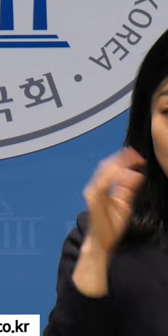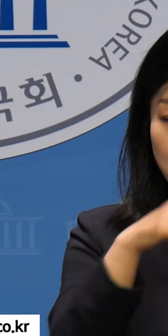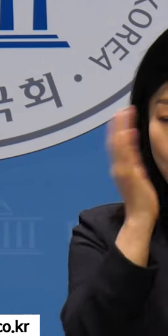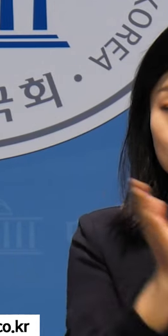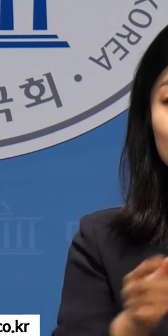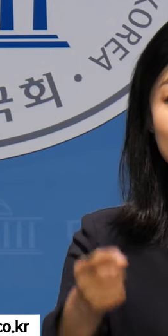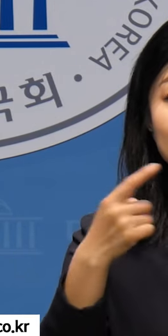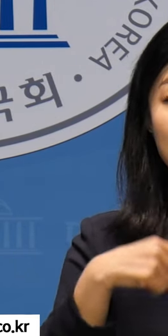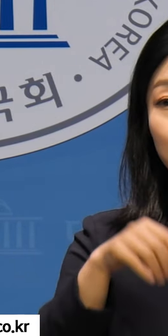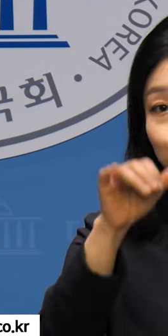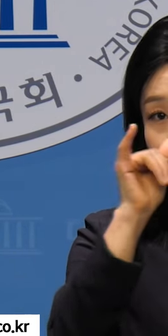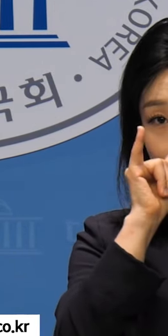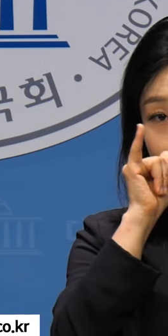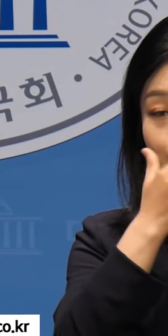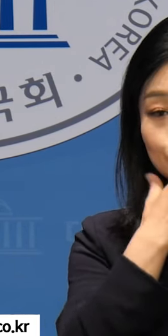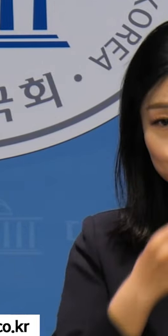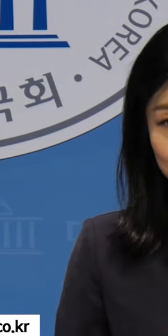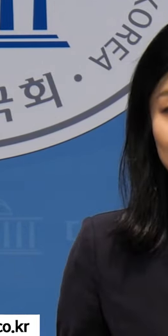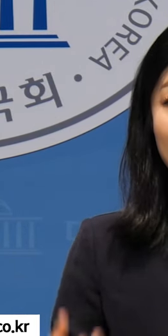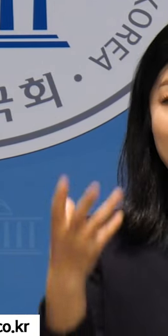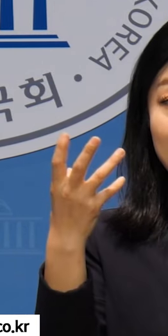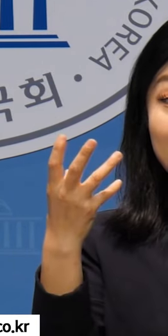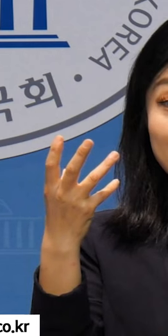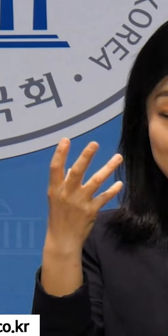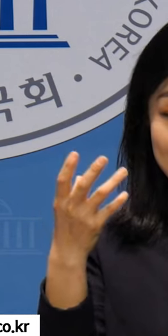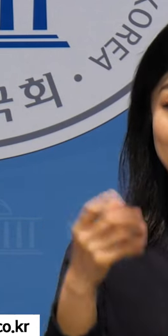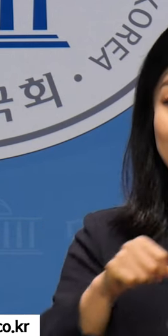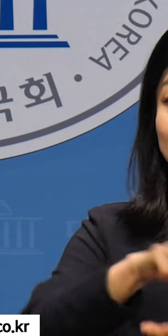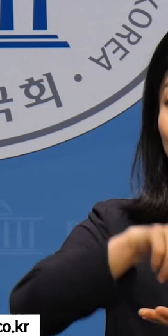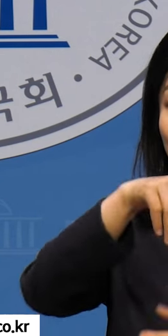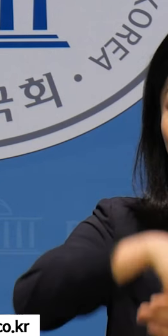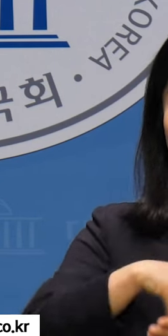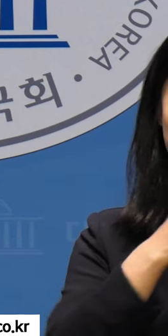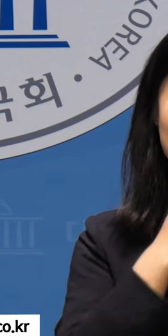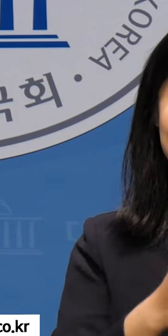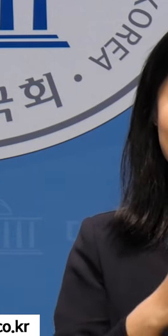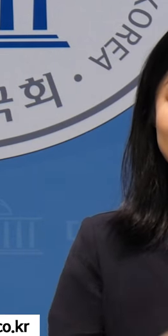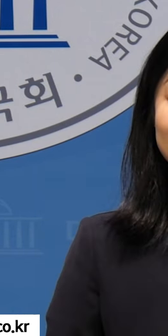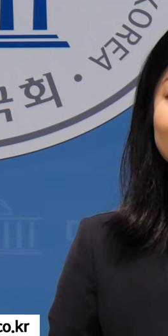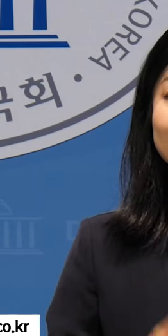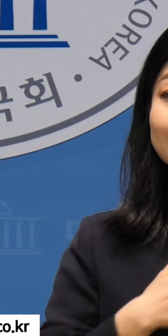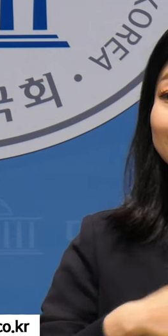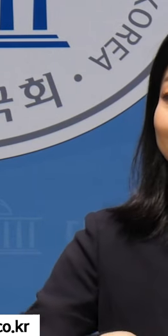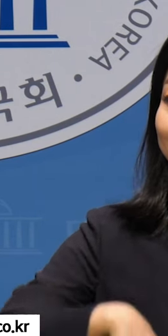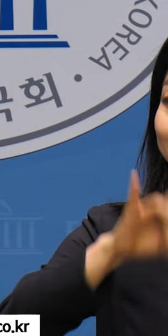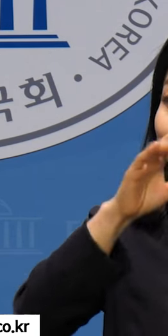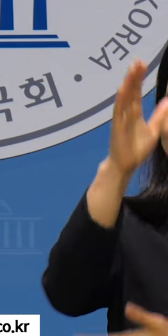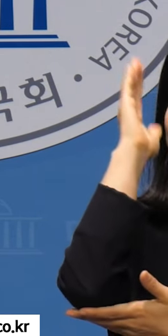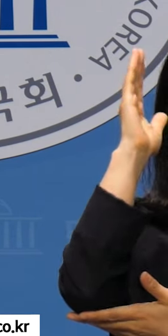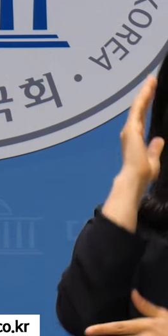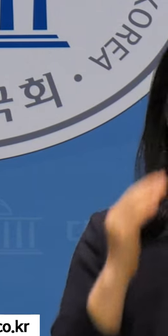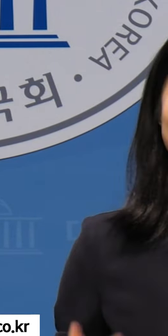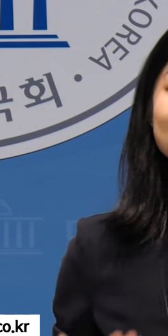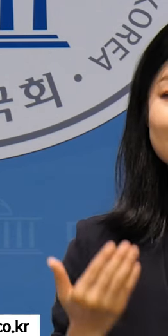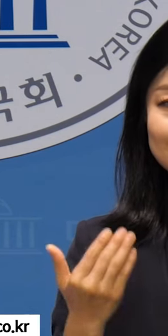모두 참여할 수 있는 축제의 장이 되었으면 합니다. 저의 첫